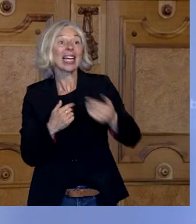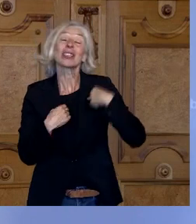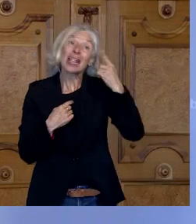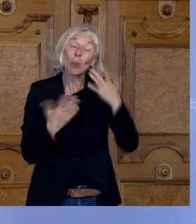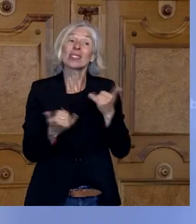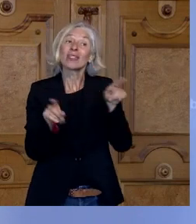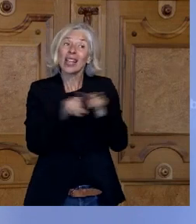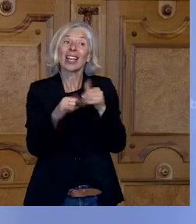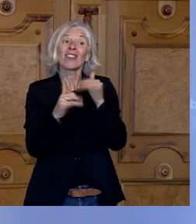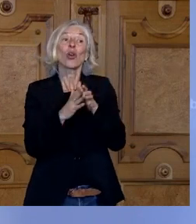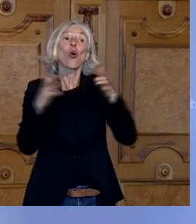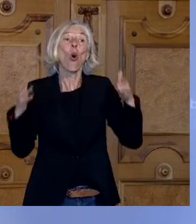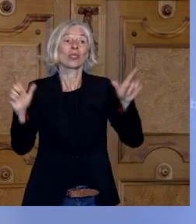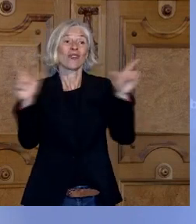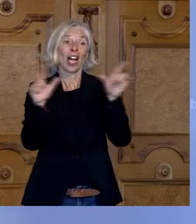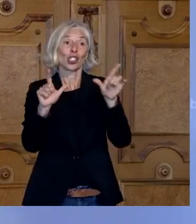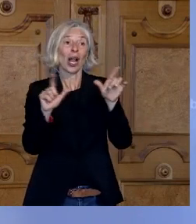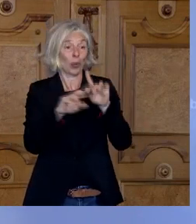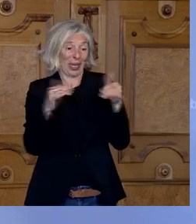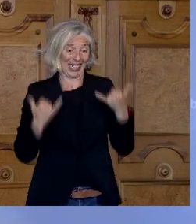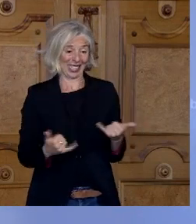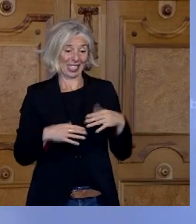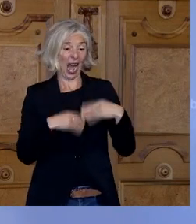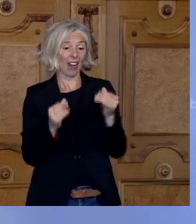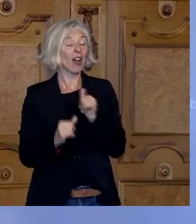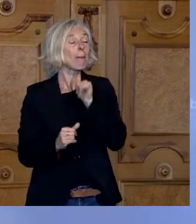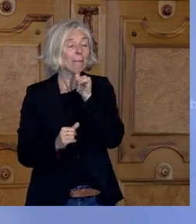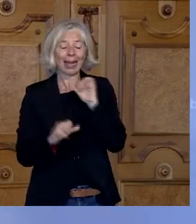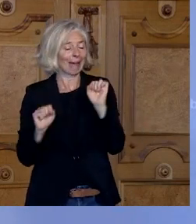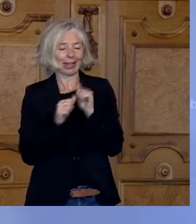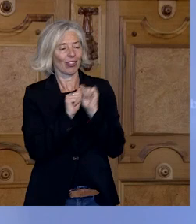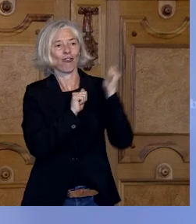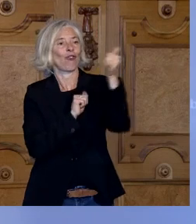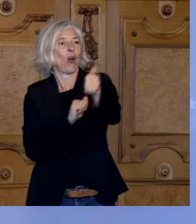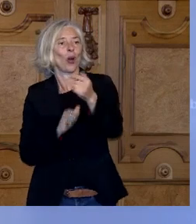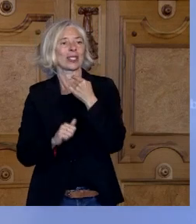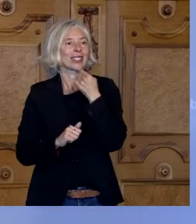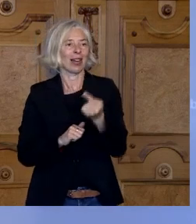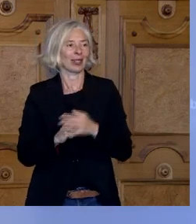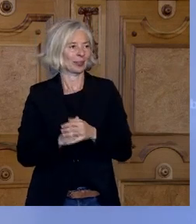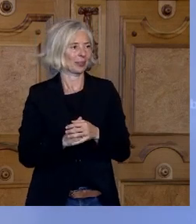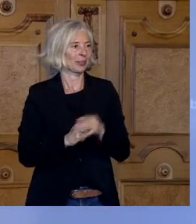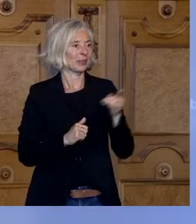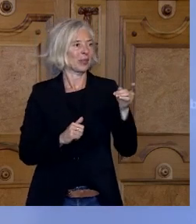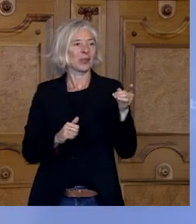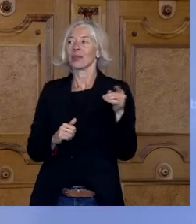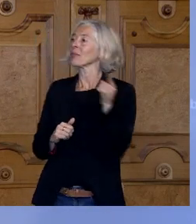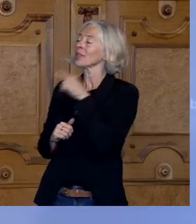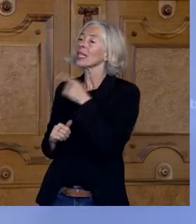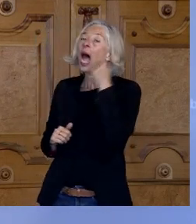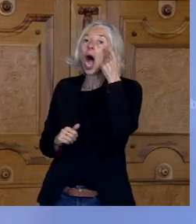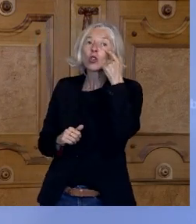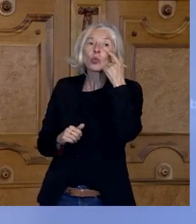heutigen Zeitpunkt Anfang Mai noch nicht ausgeführt werden. Danke. Dann fragt Herr Heinzle von der